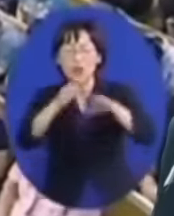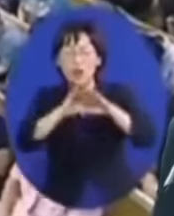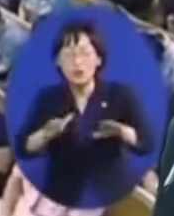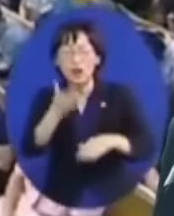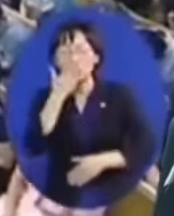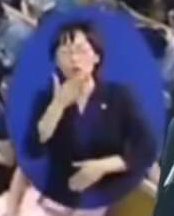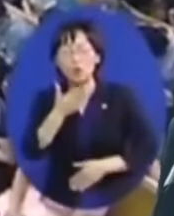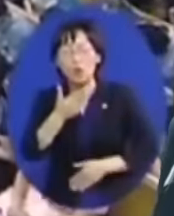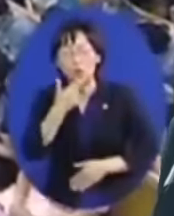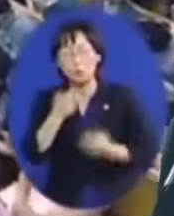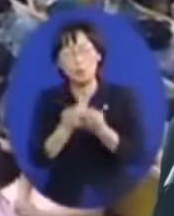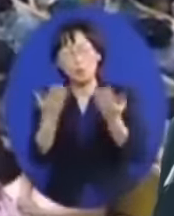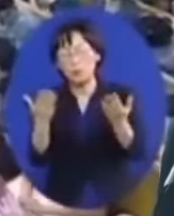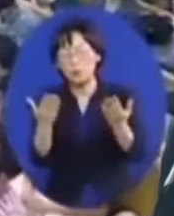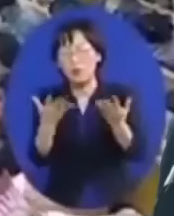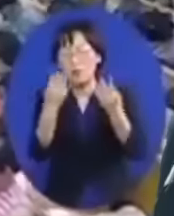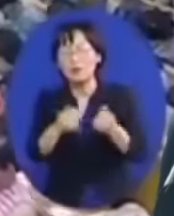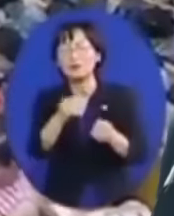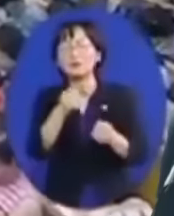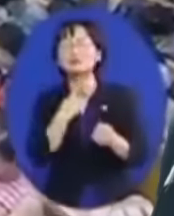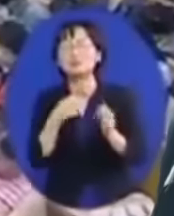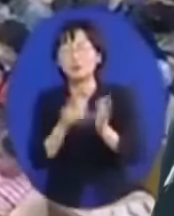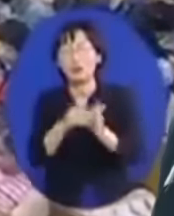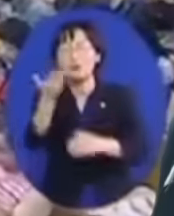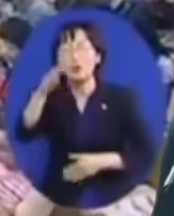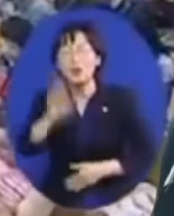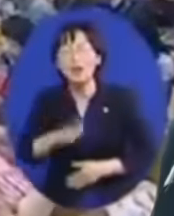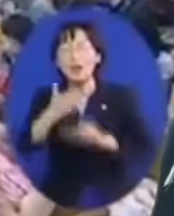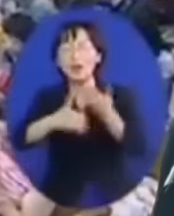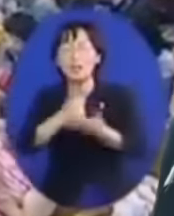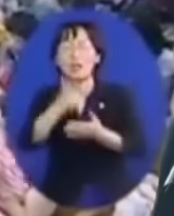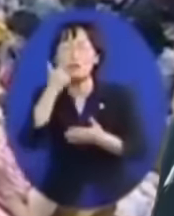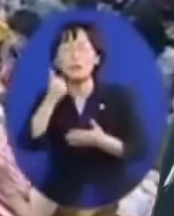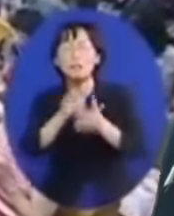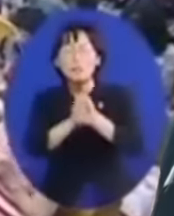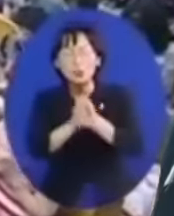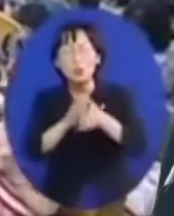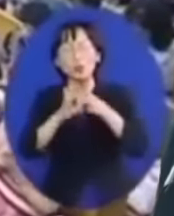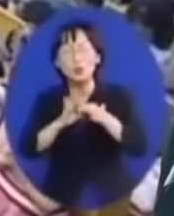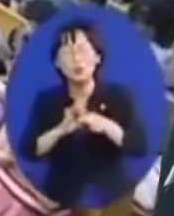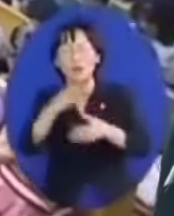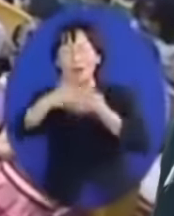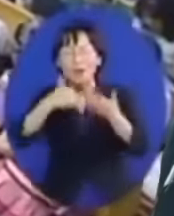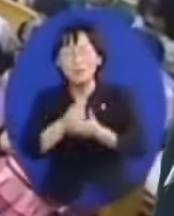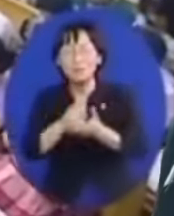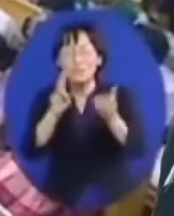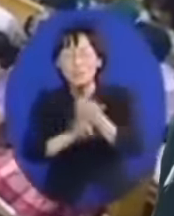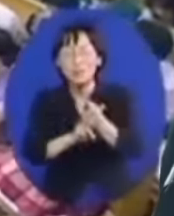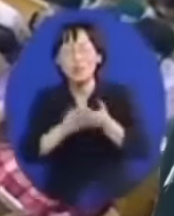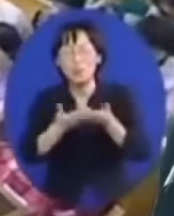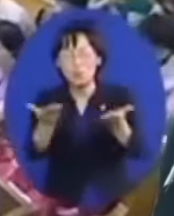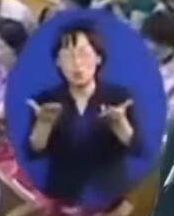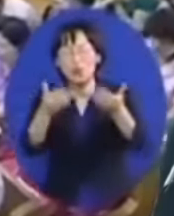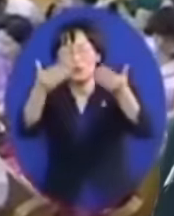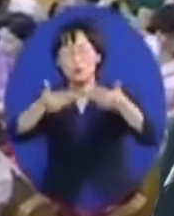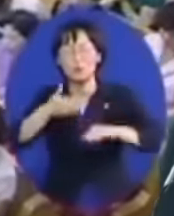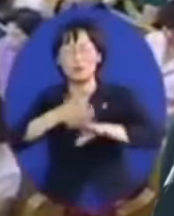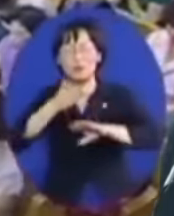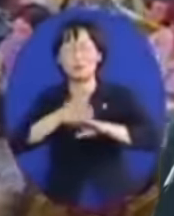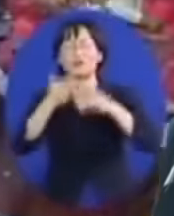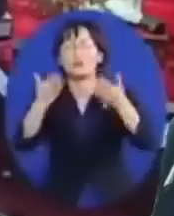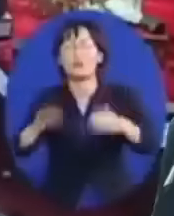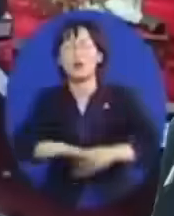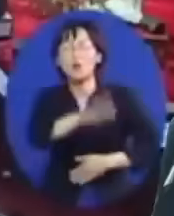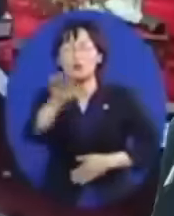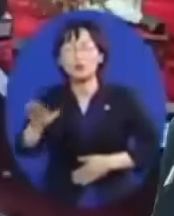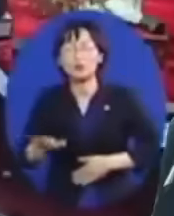수 있는 도리가 없을 때도 많습니다. 그러나 아버지여, 기도를 통해서 하나님은 기적을 베풀어 주심을 감사합니다.